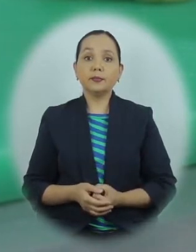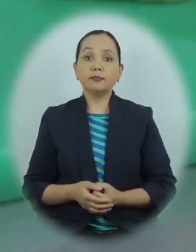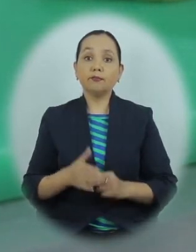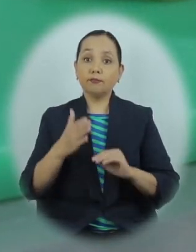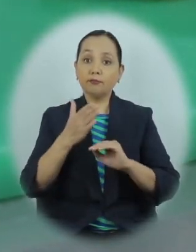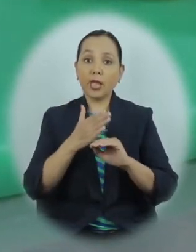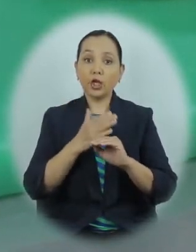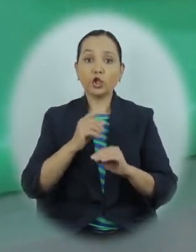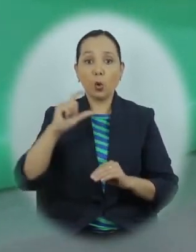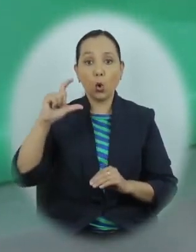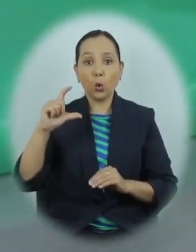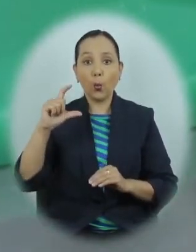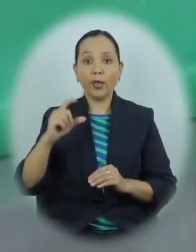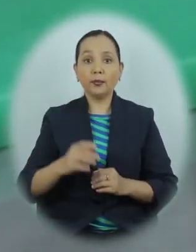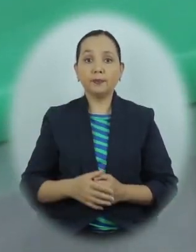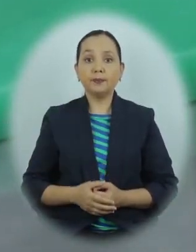а режем крупно